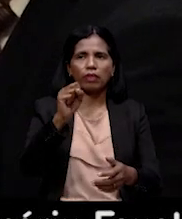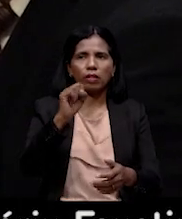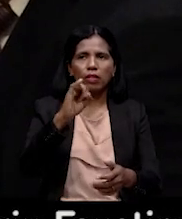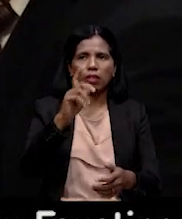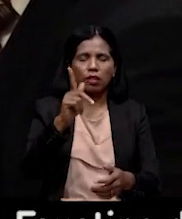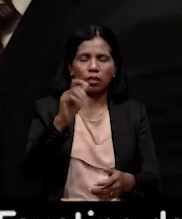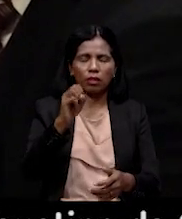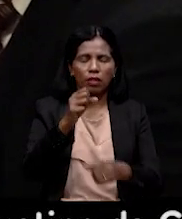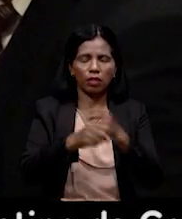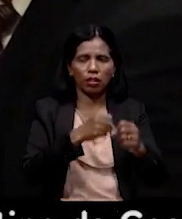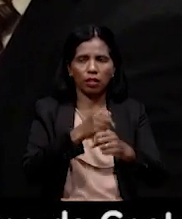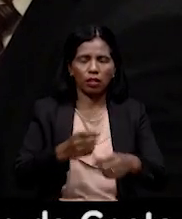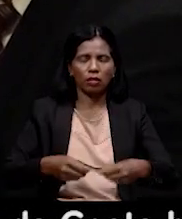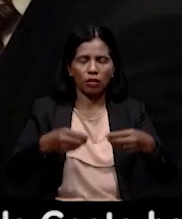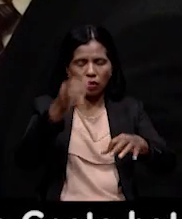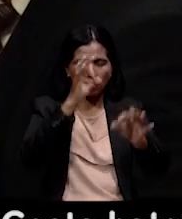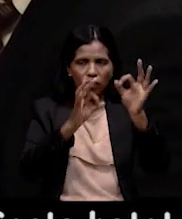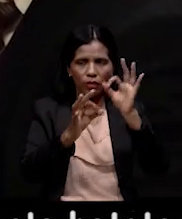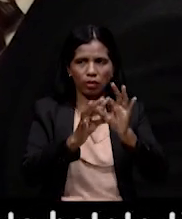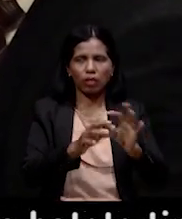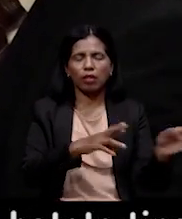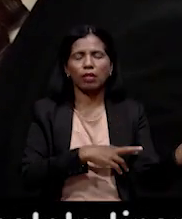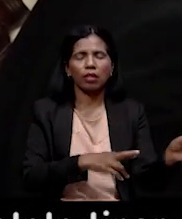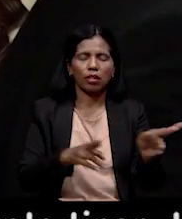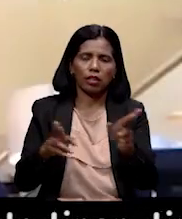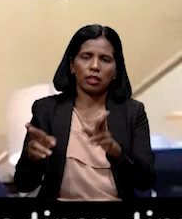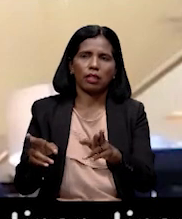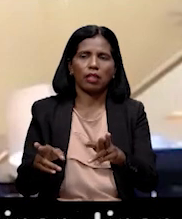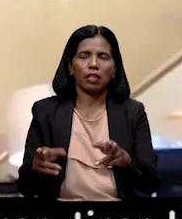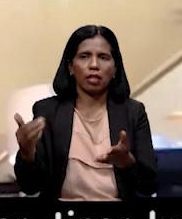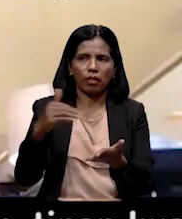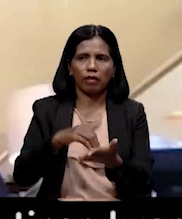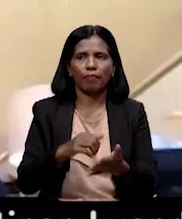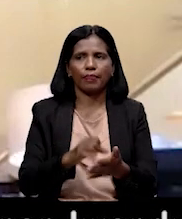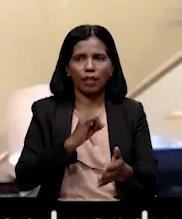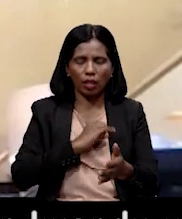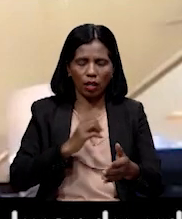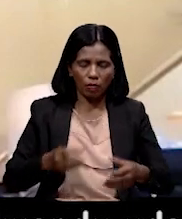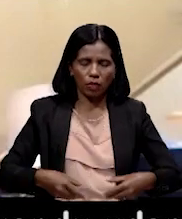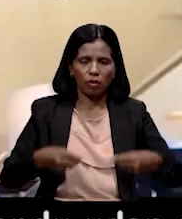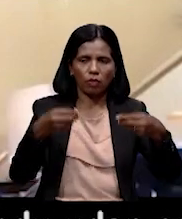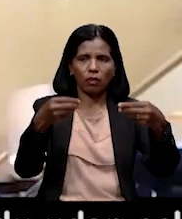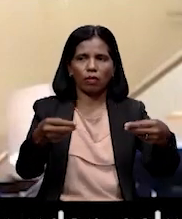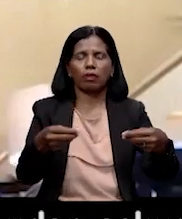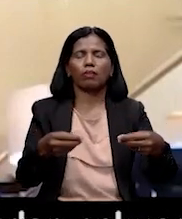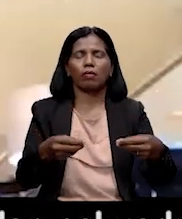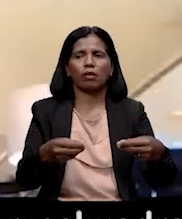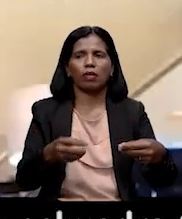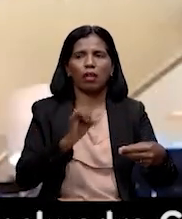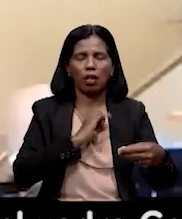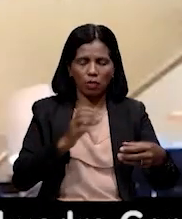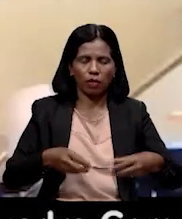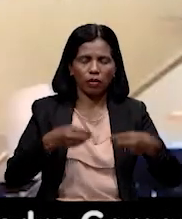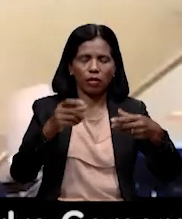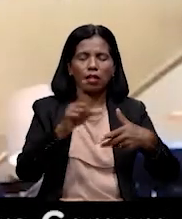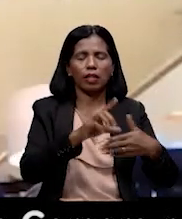ne, sefo confianza, kalbua di pronto lidera fila fale. Hau rasik maka intrega ho tu, intrega fali